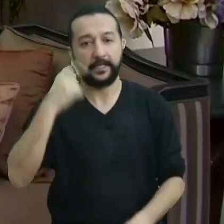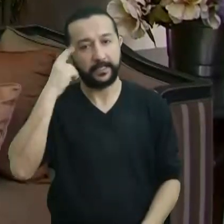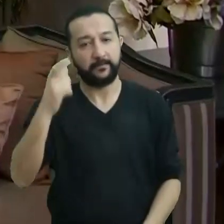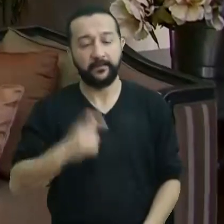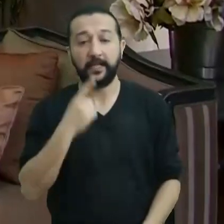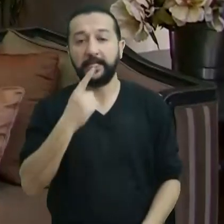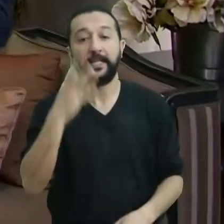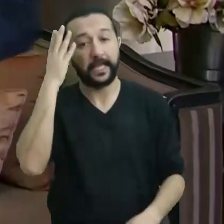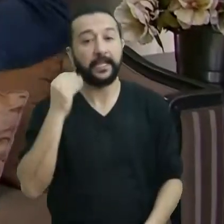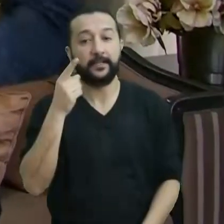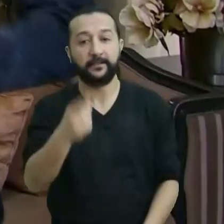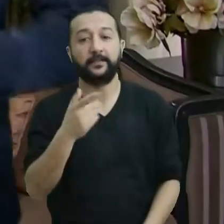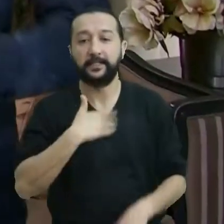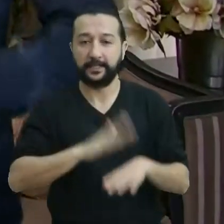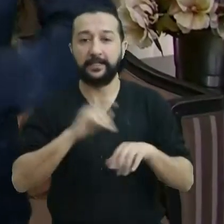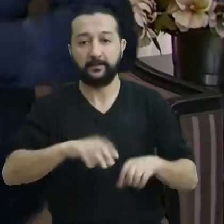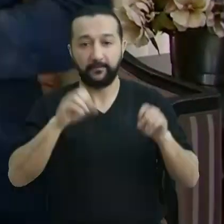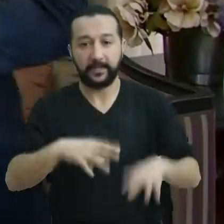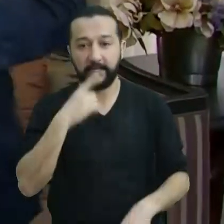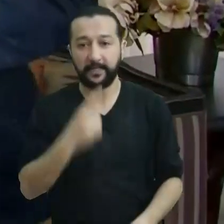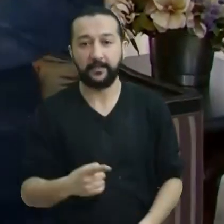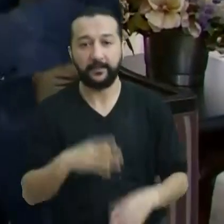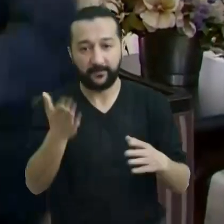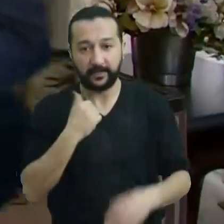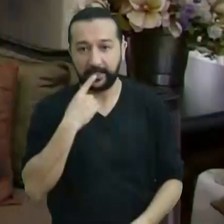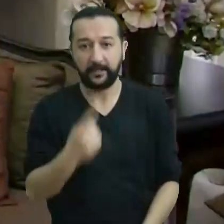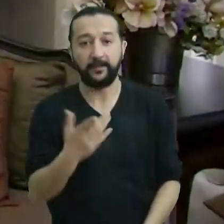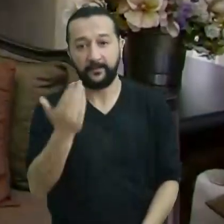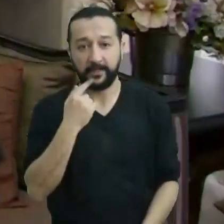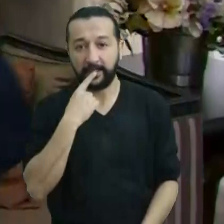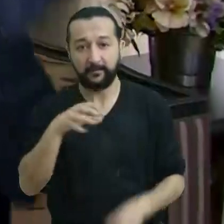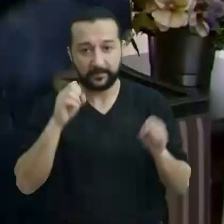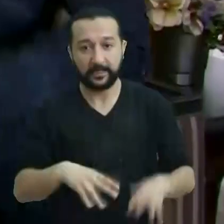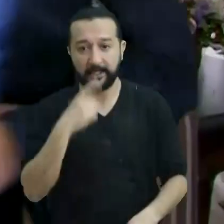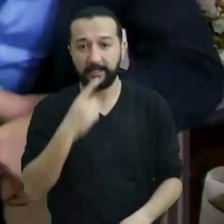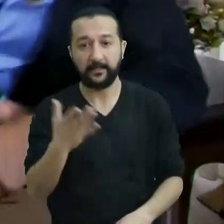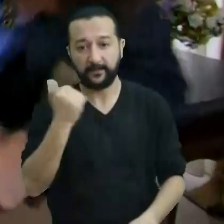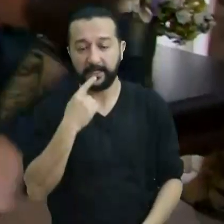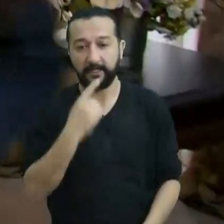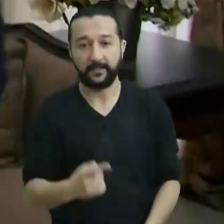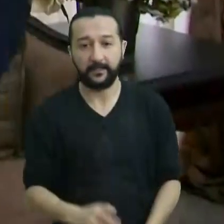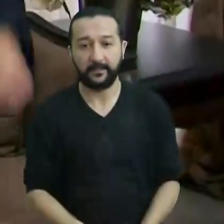bir yer var. Ya ben, sen ne anlarsın? Ben oraya yaptıracağım. Sana. Bırak şunu sana. Ne söylüyorsun? Ne söylüyorsun? Bırak. Dur.